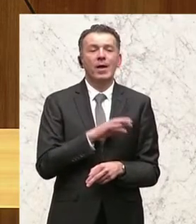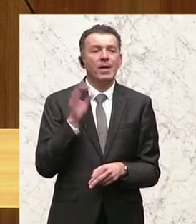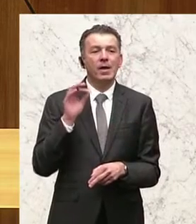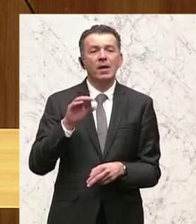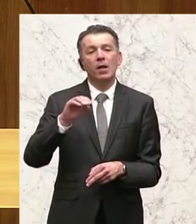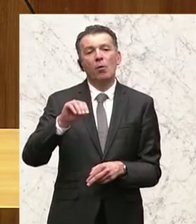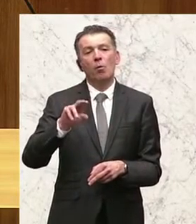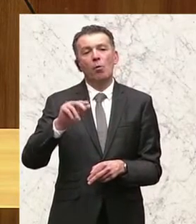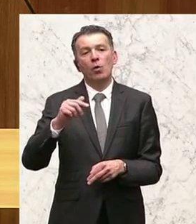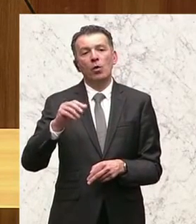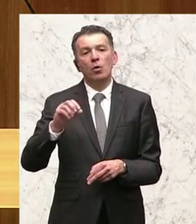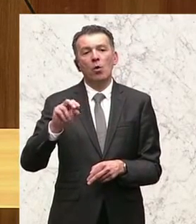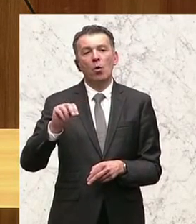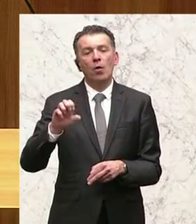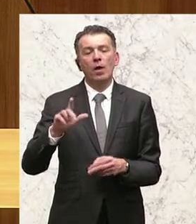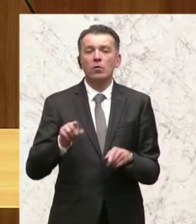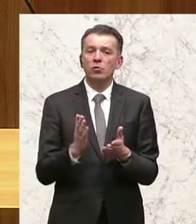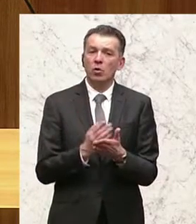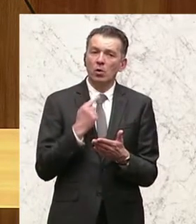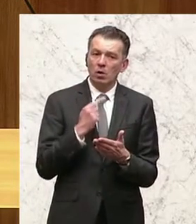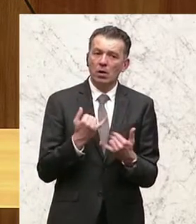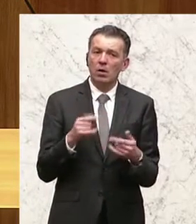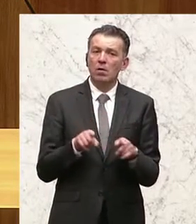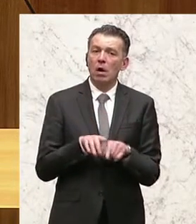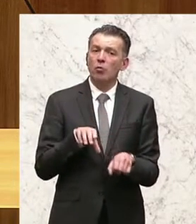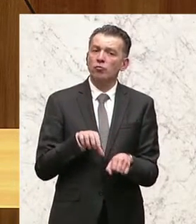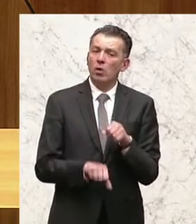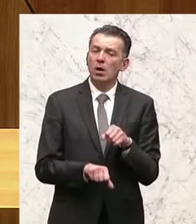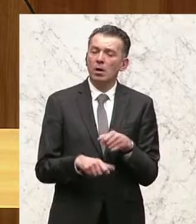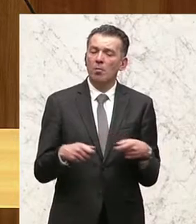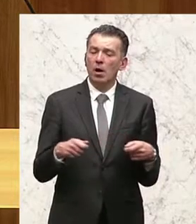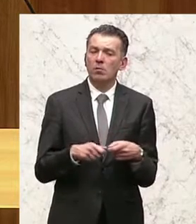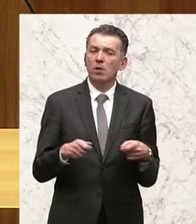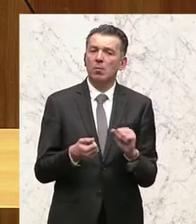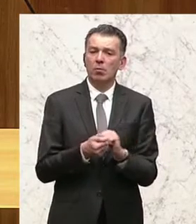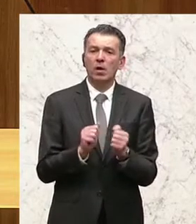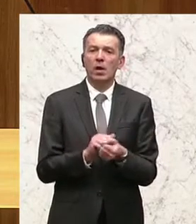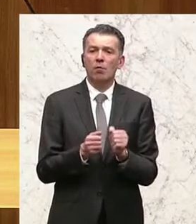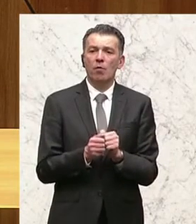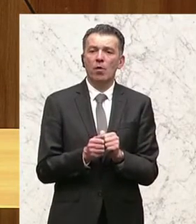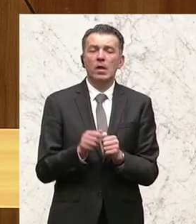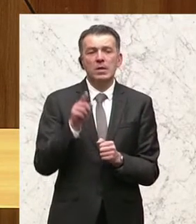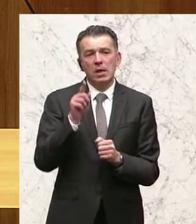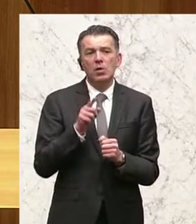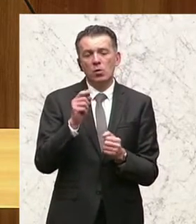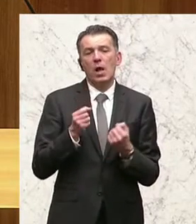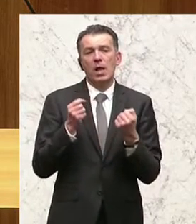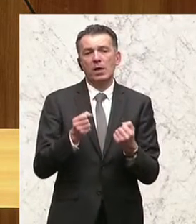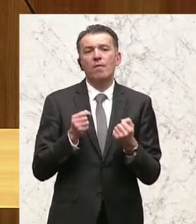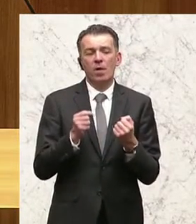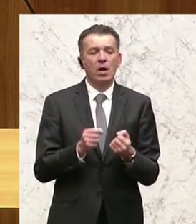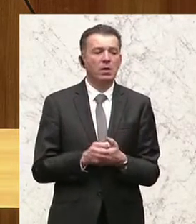es ja schon angesprochen, hat jetzt auch eine strengere Maßnahmen zur Bekämpfung von sexualisierter Gewalt